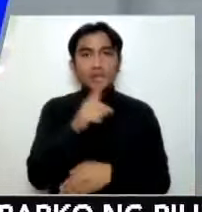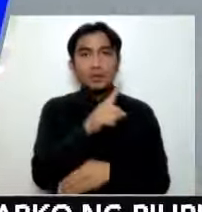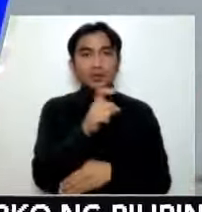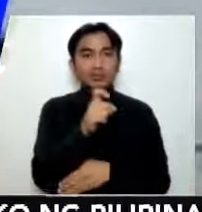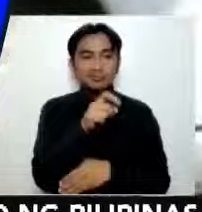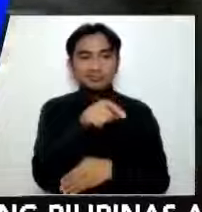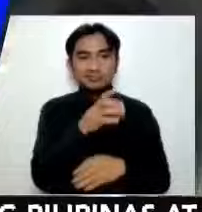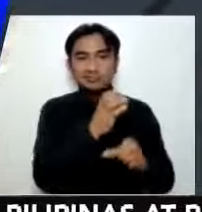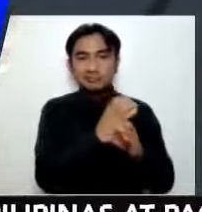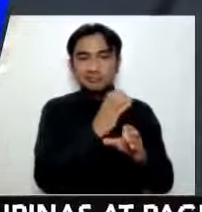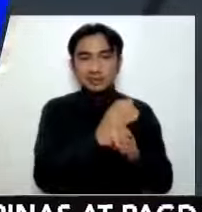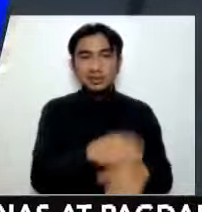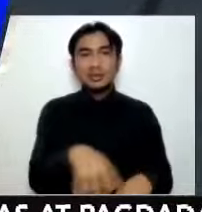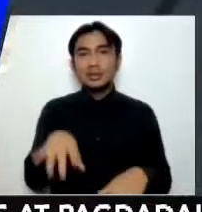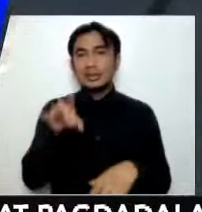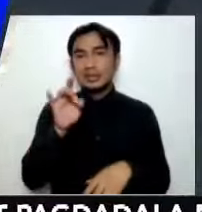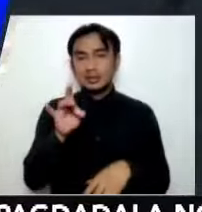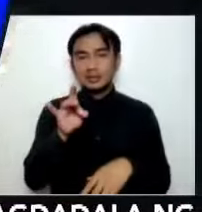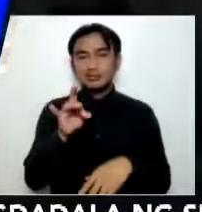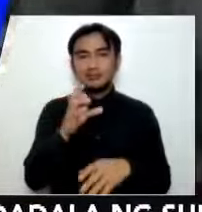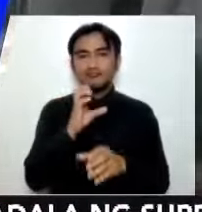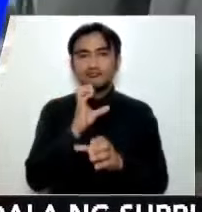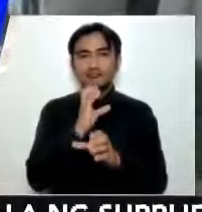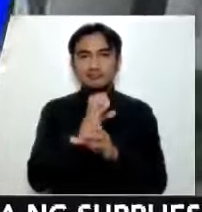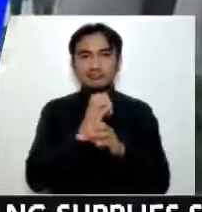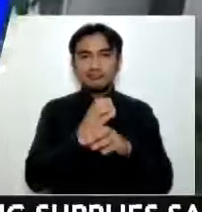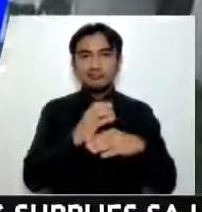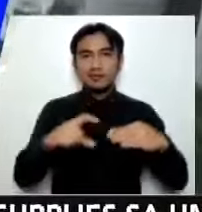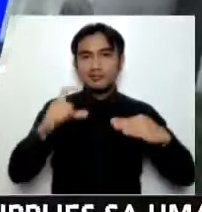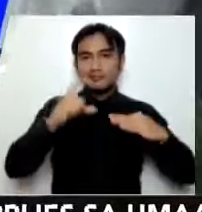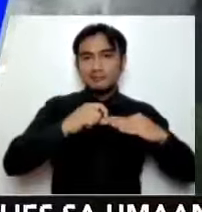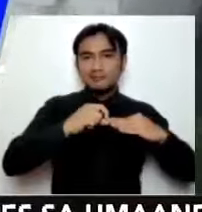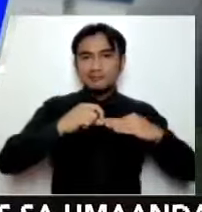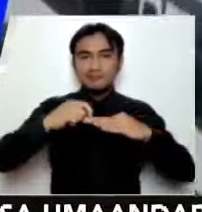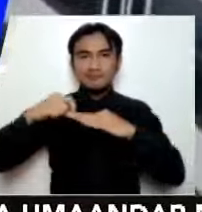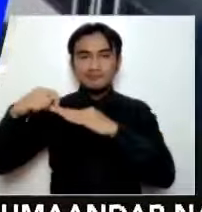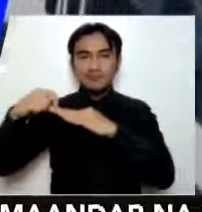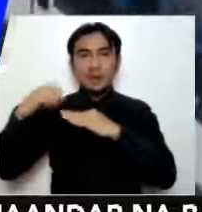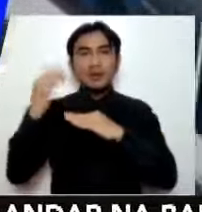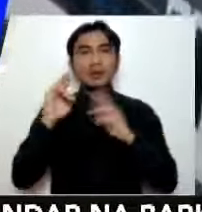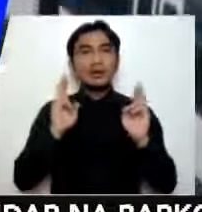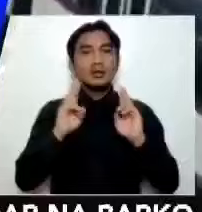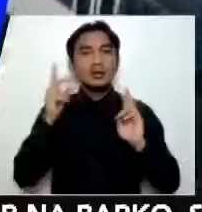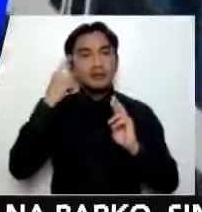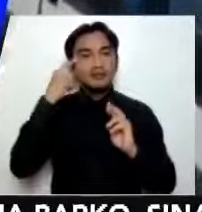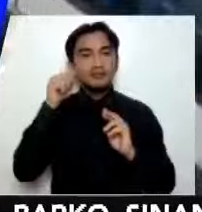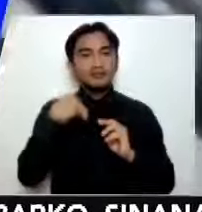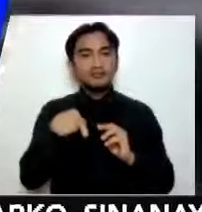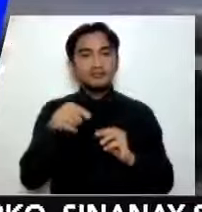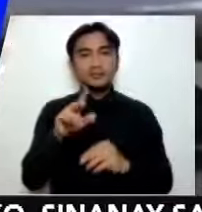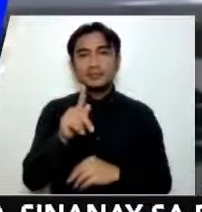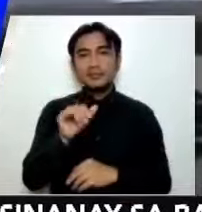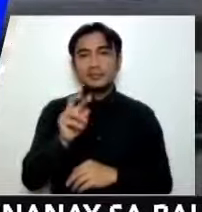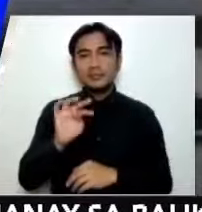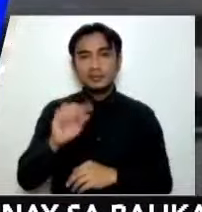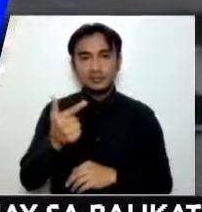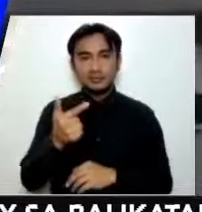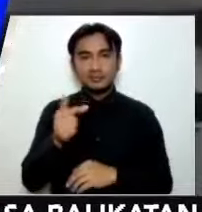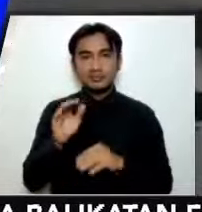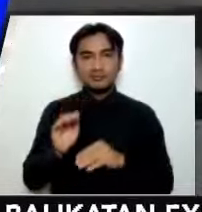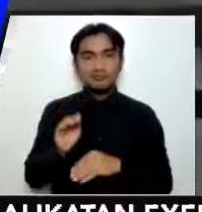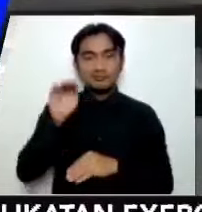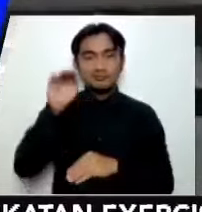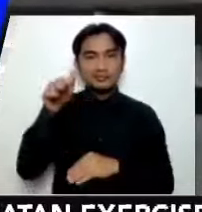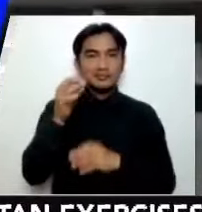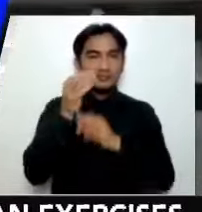walong sasakyan ang binatak sa Quezon City paghahanda ito sa pagkumpuni ng Kamuning flyover sa mayo sa tagig sinita